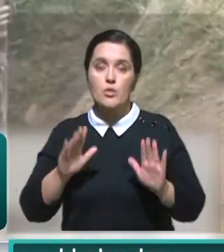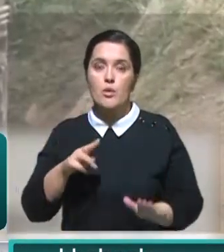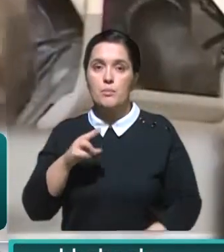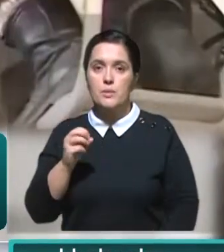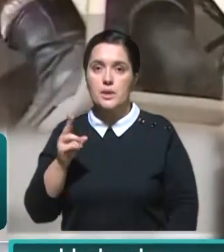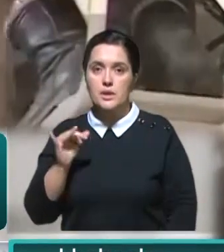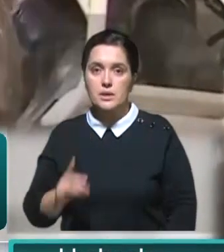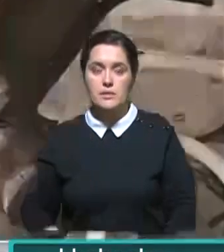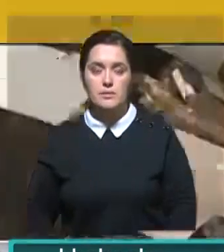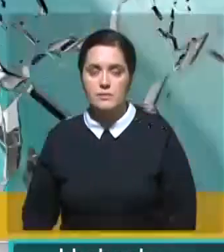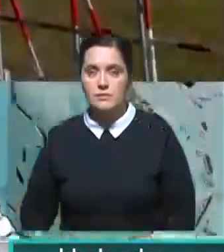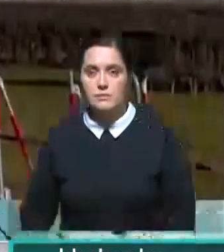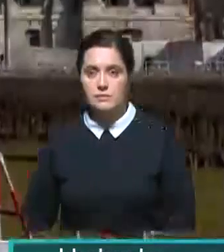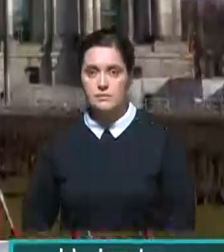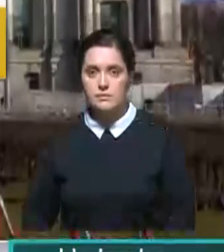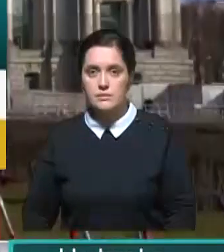Пекин.